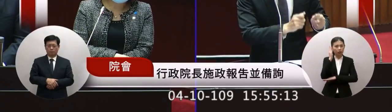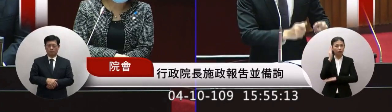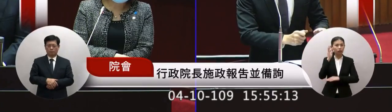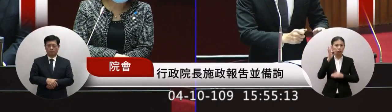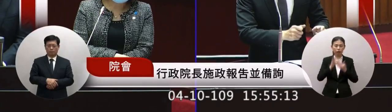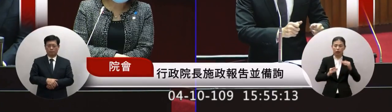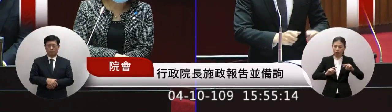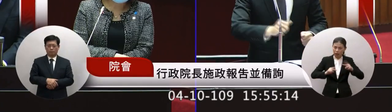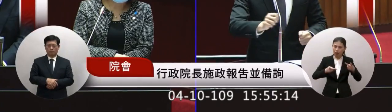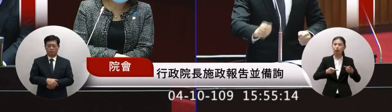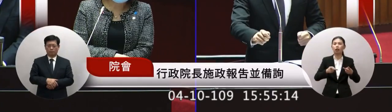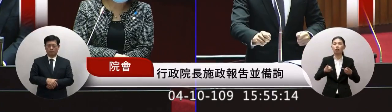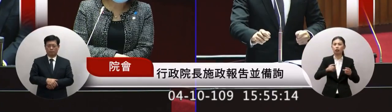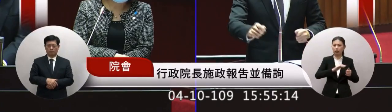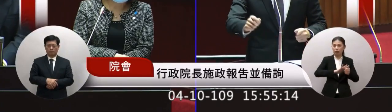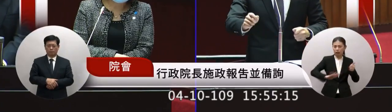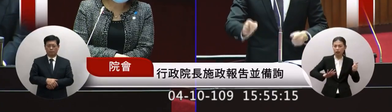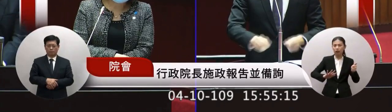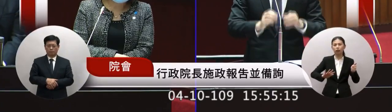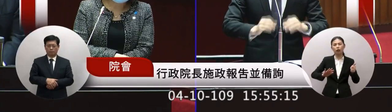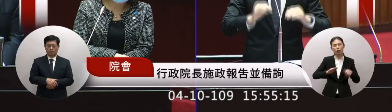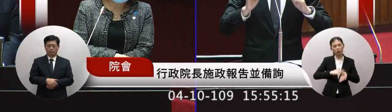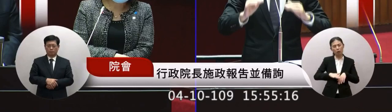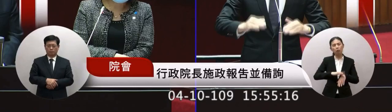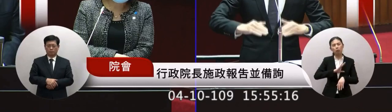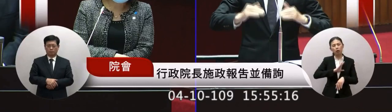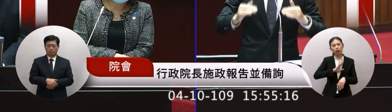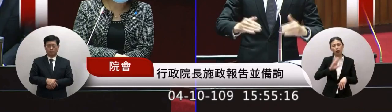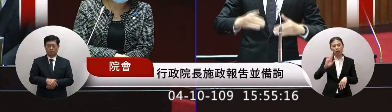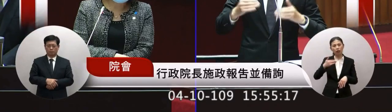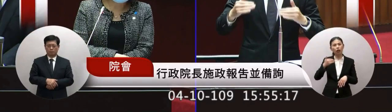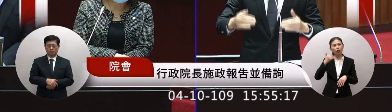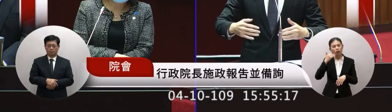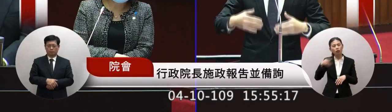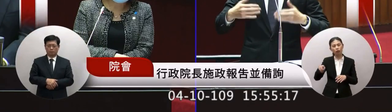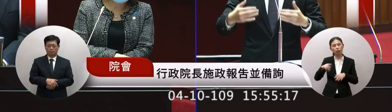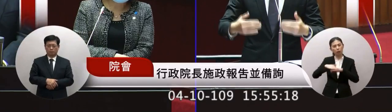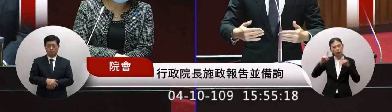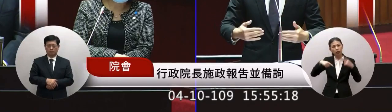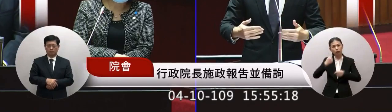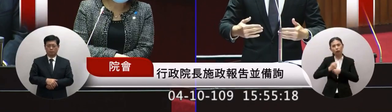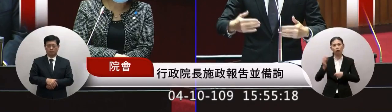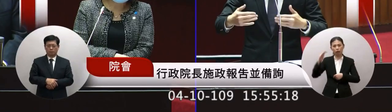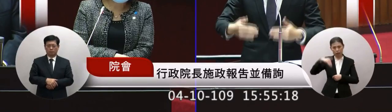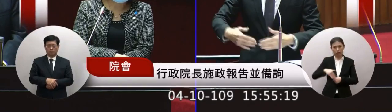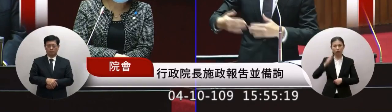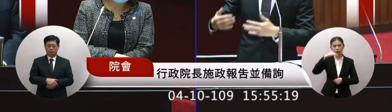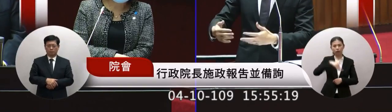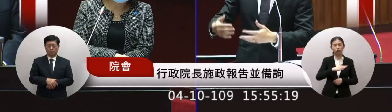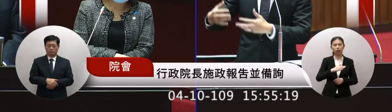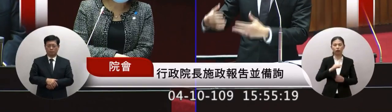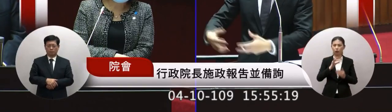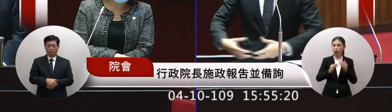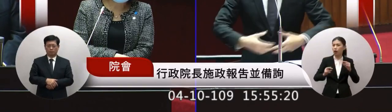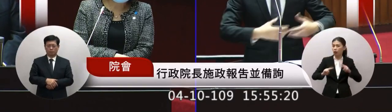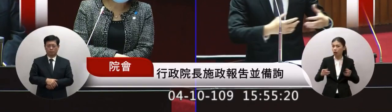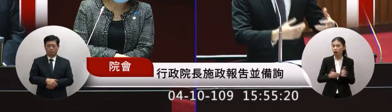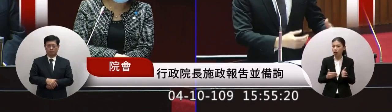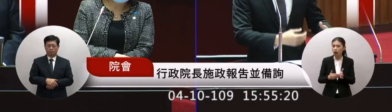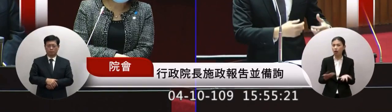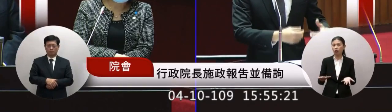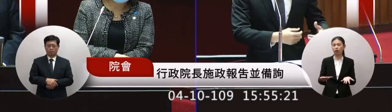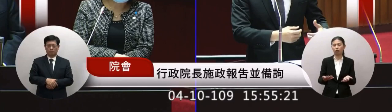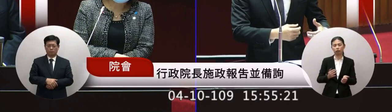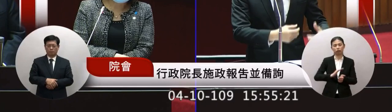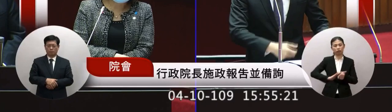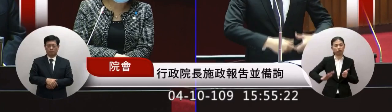这种人伫这个措施内底，吼，这个人伊平常时都是无稳定的收入嘛。啊，改革了后，这个人受到